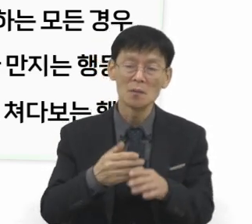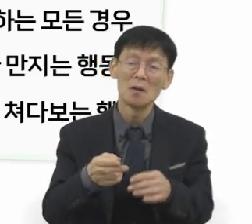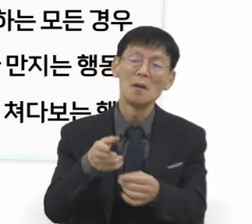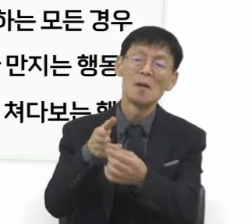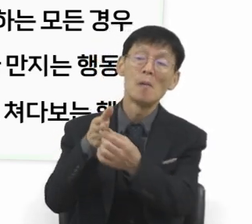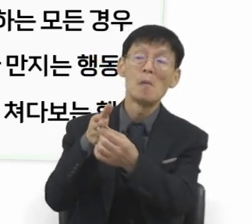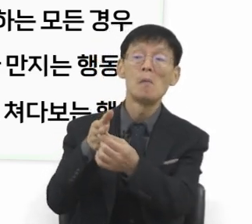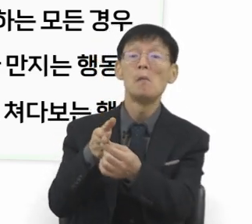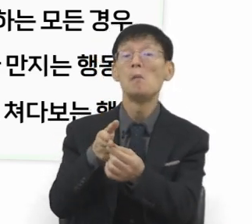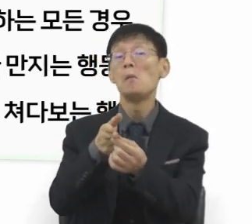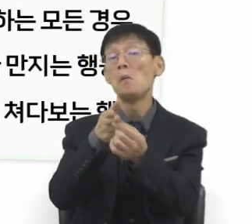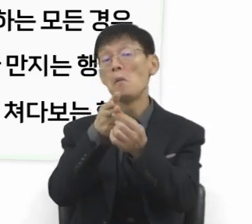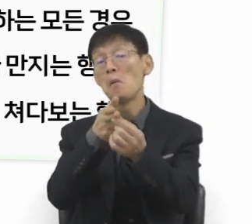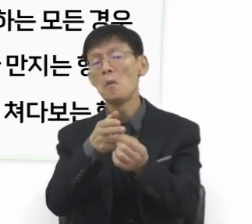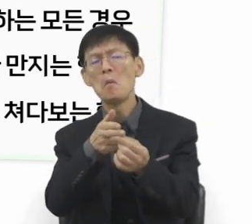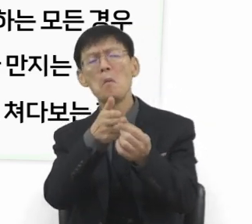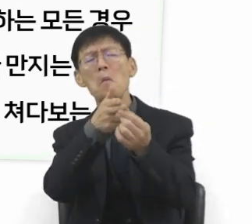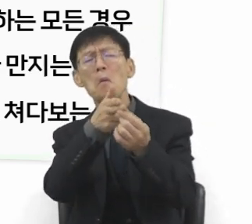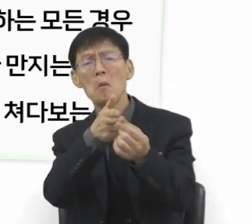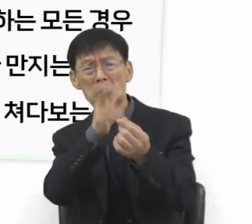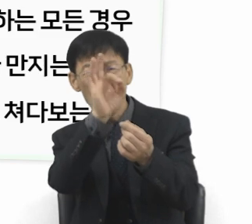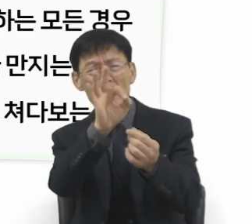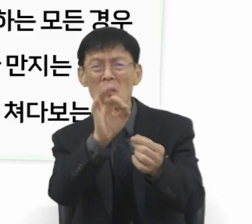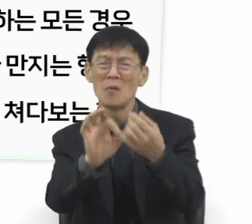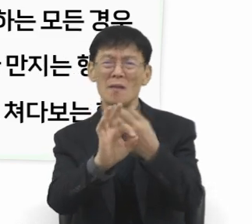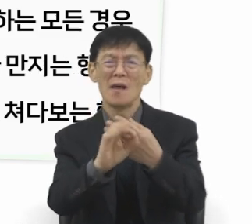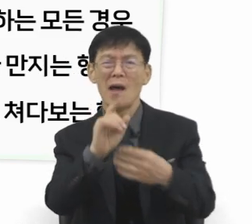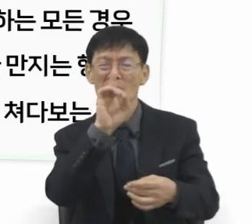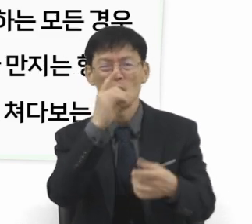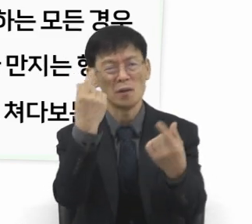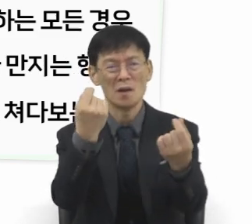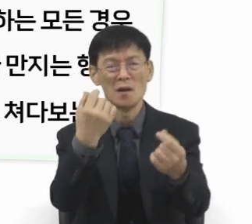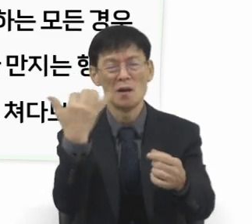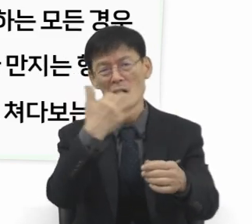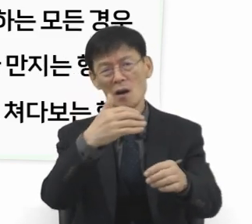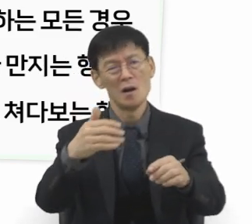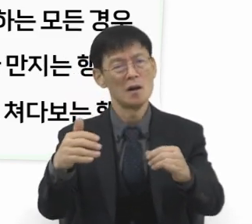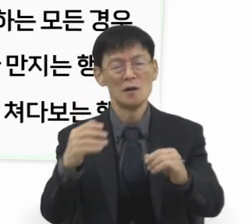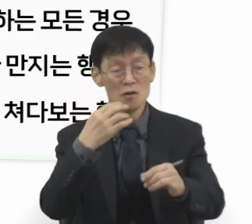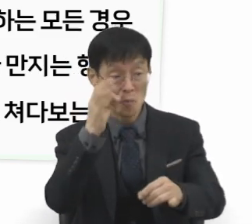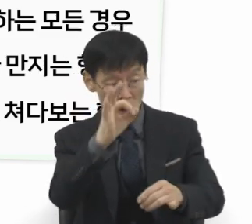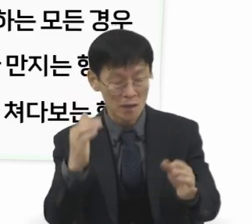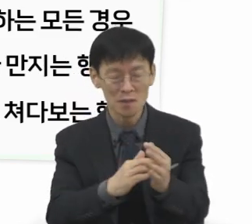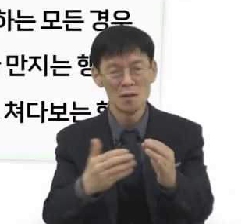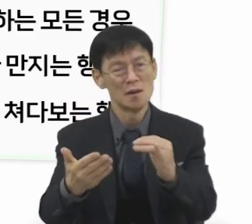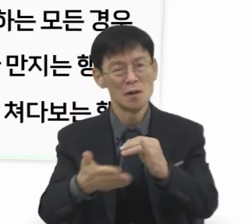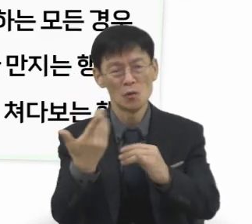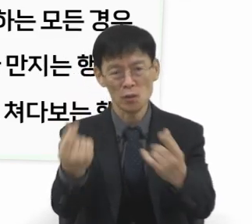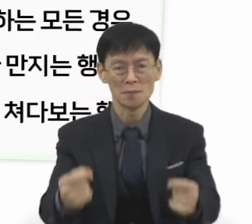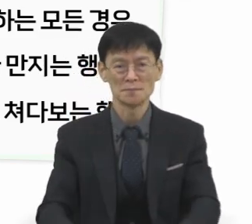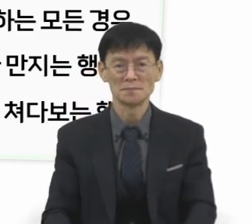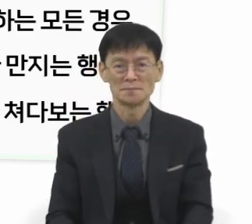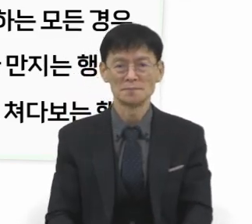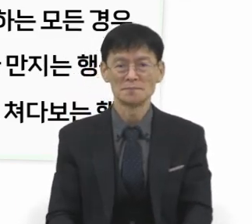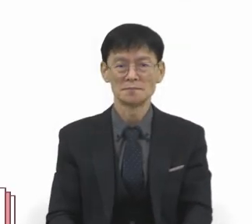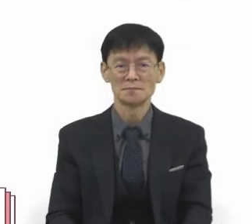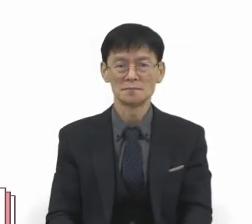다른 사람 몸의 특정 부위를 음란한 눈으로 쳐다보는 행동들은 눈으로 느끼는 성희롱에